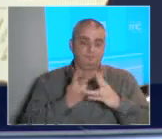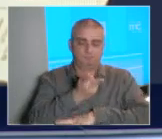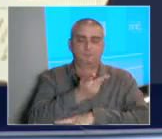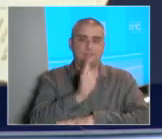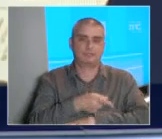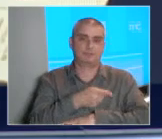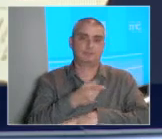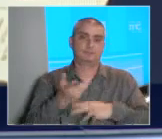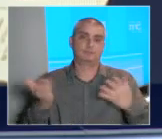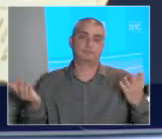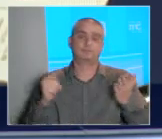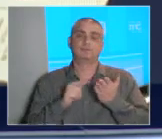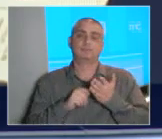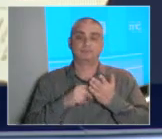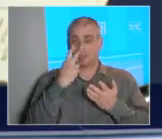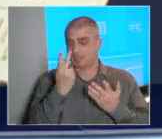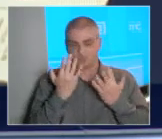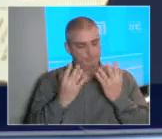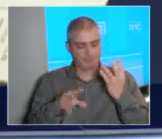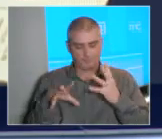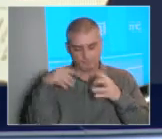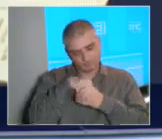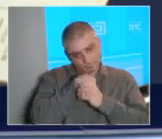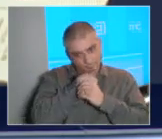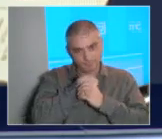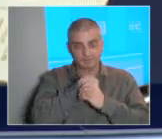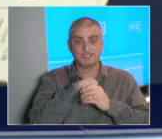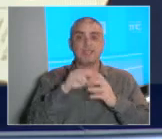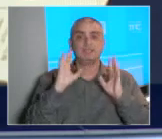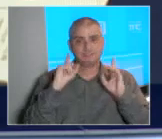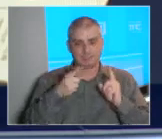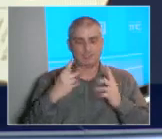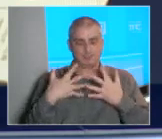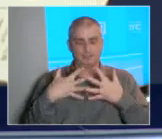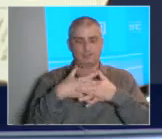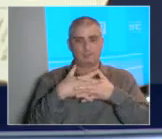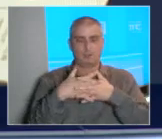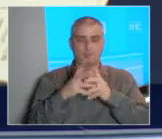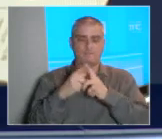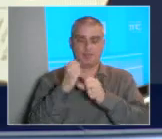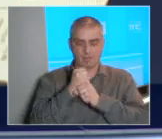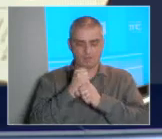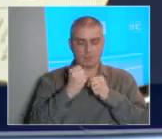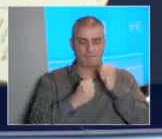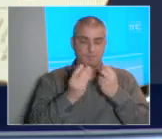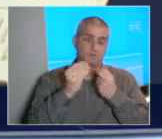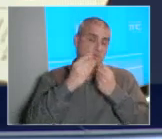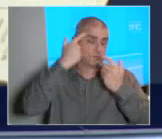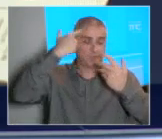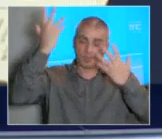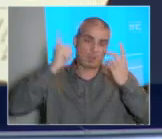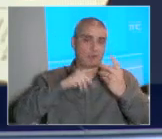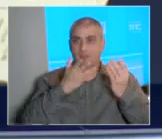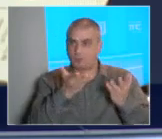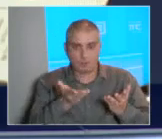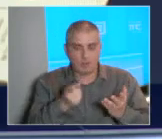וצריך לעבור מעליו. ולכן נראה שהמספרים יתכנסו לזה שכן, יהיה צריך להיות חיבור של העבודה ומרץ, ולא יודע איך יקראו